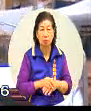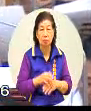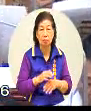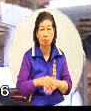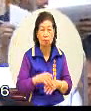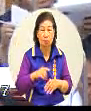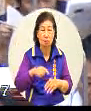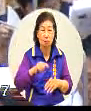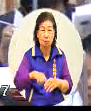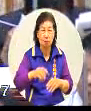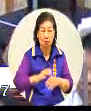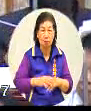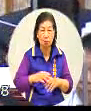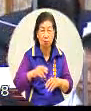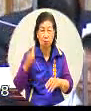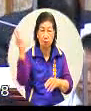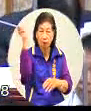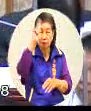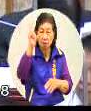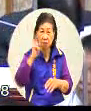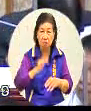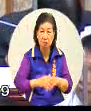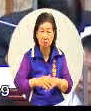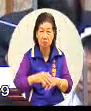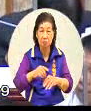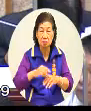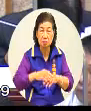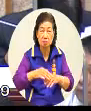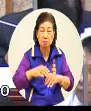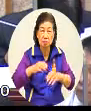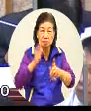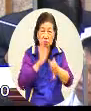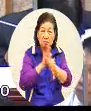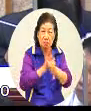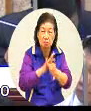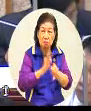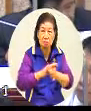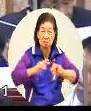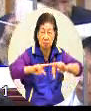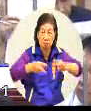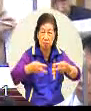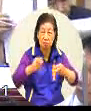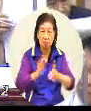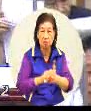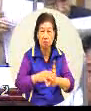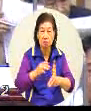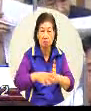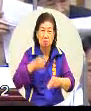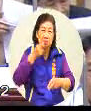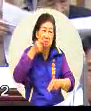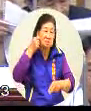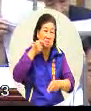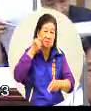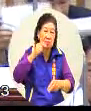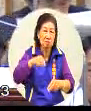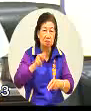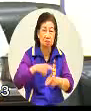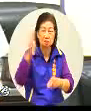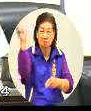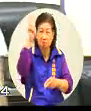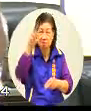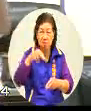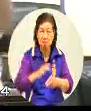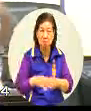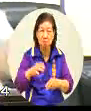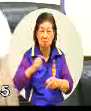锌，就是有电镀。那现在这一个行业，您刚才提到的，就是说酸洗和电镀， 不管电镀跟酸洗都是高污染，对不